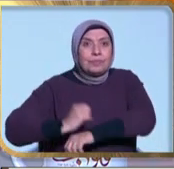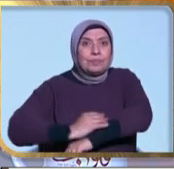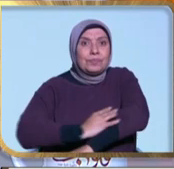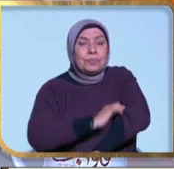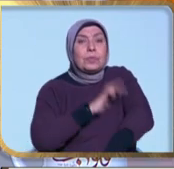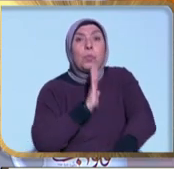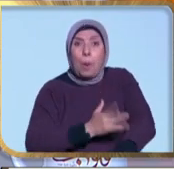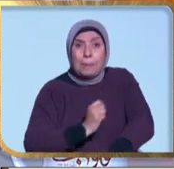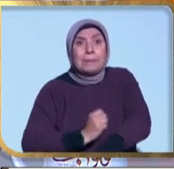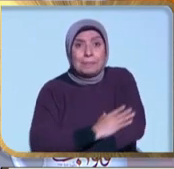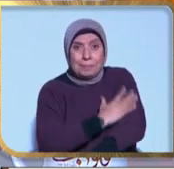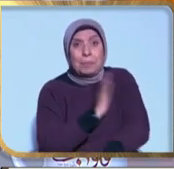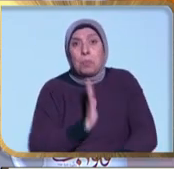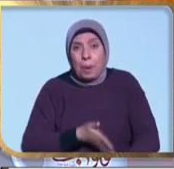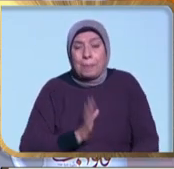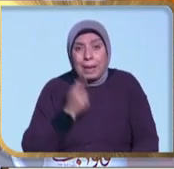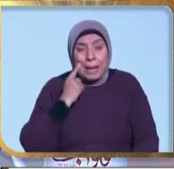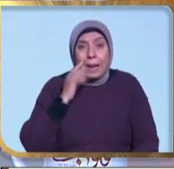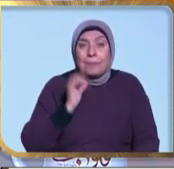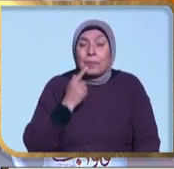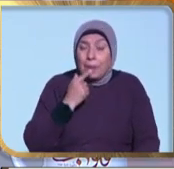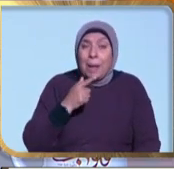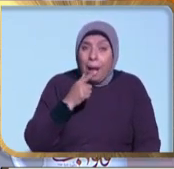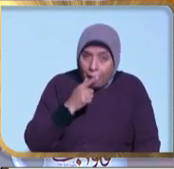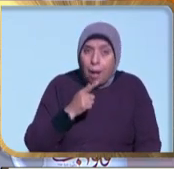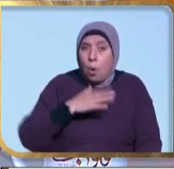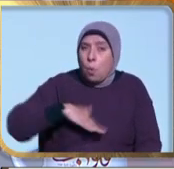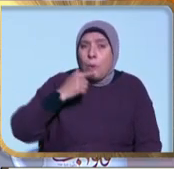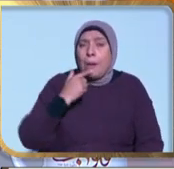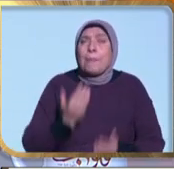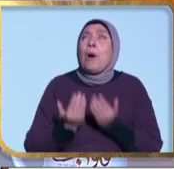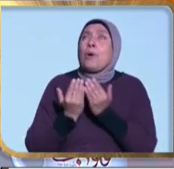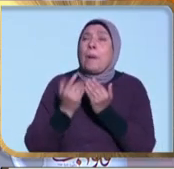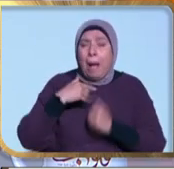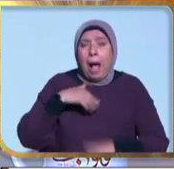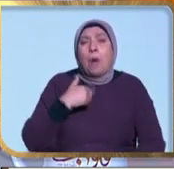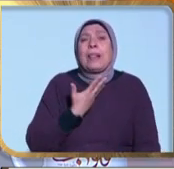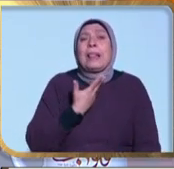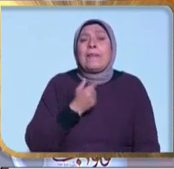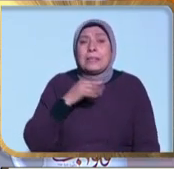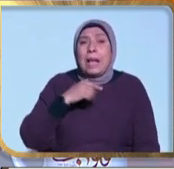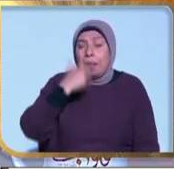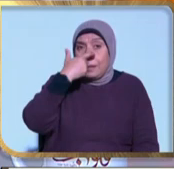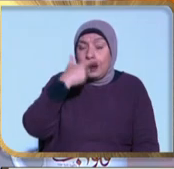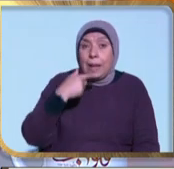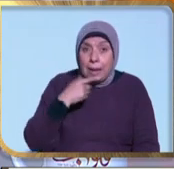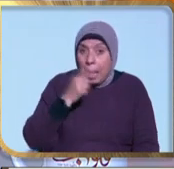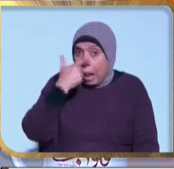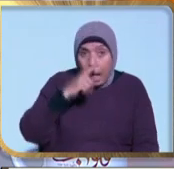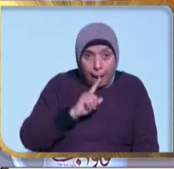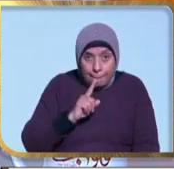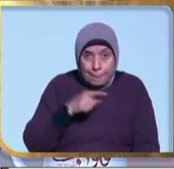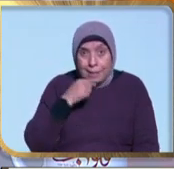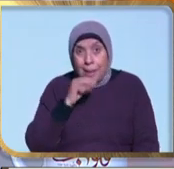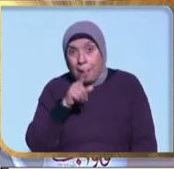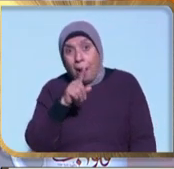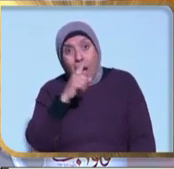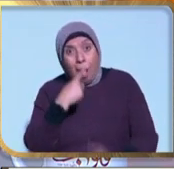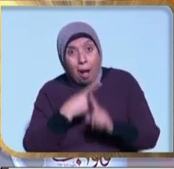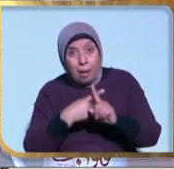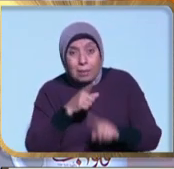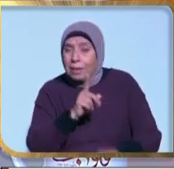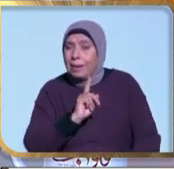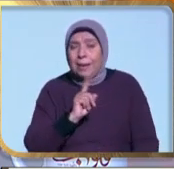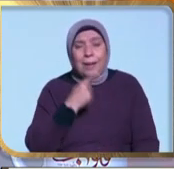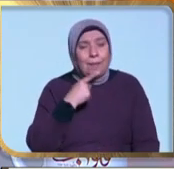الله انه احنا نرزق عين تدمع لكن ليس في ذلك اشاره على امر يعود بالسوء عليك ولكن سلي الله القبول